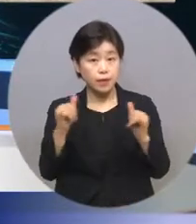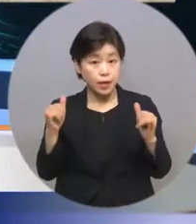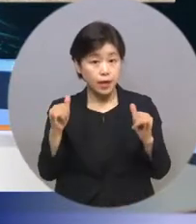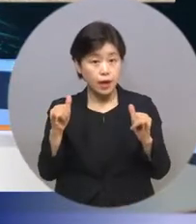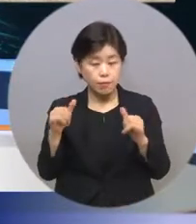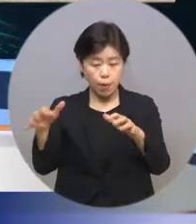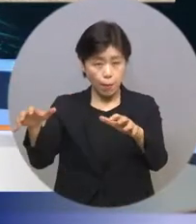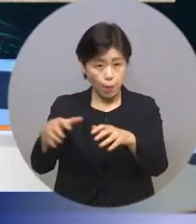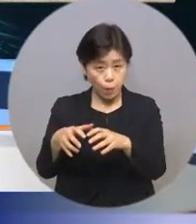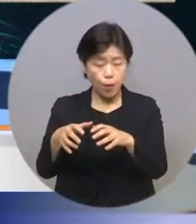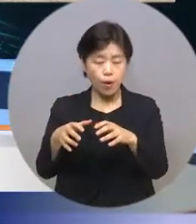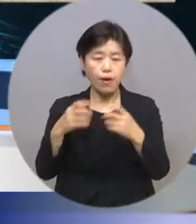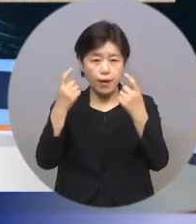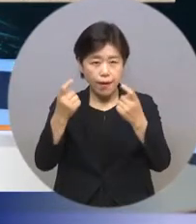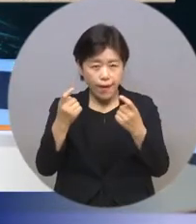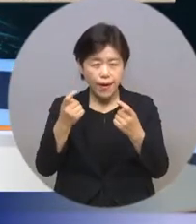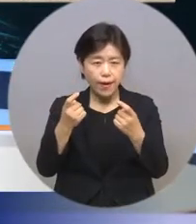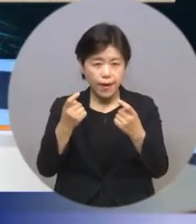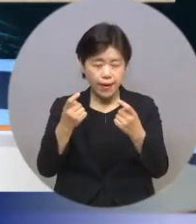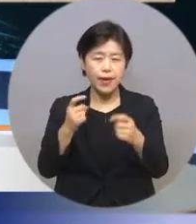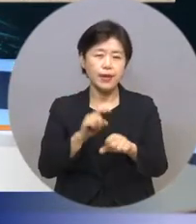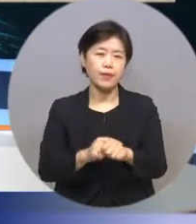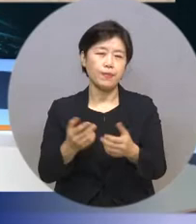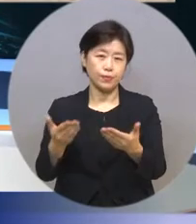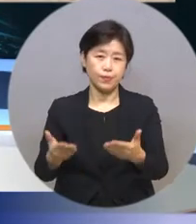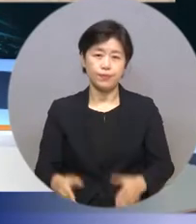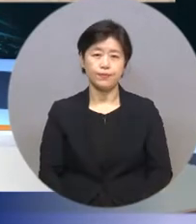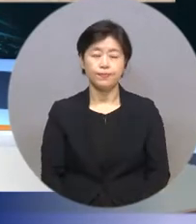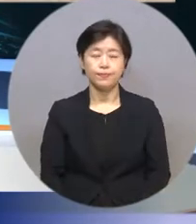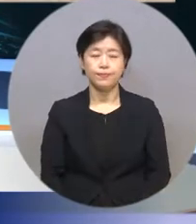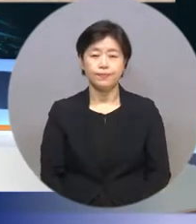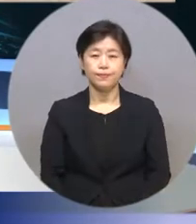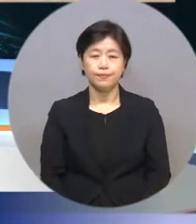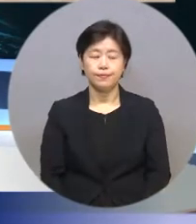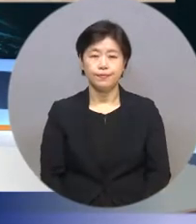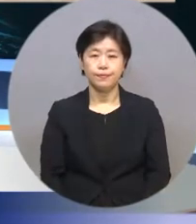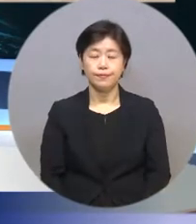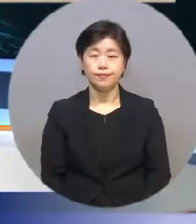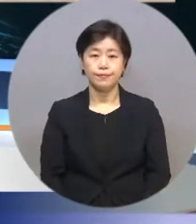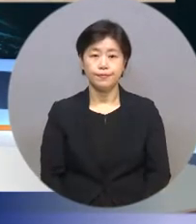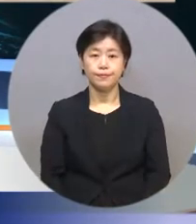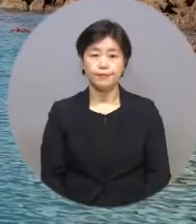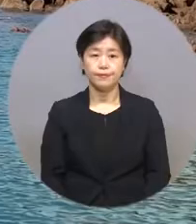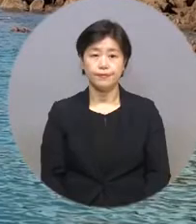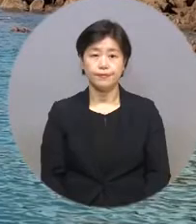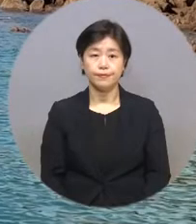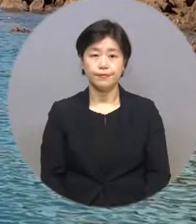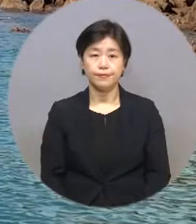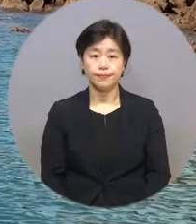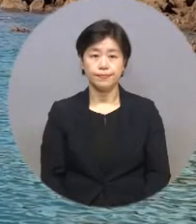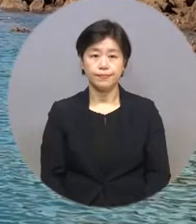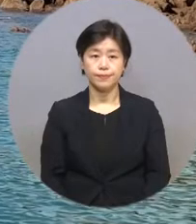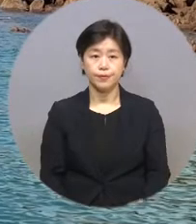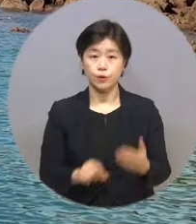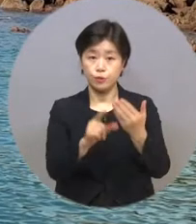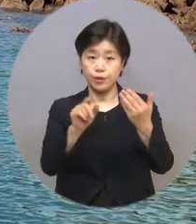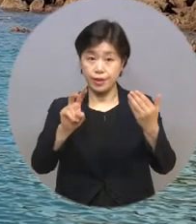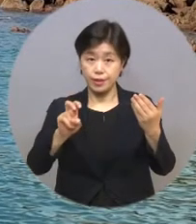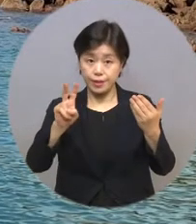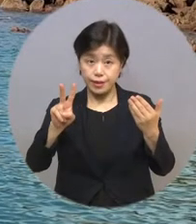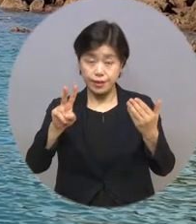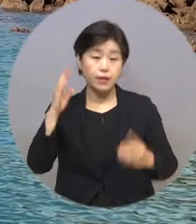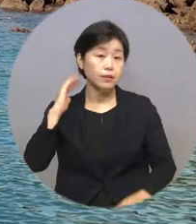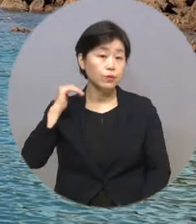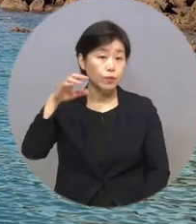통해 마음을 치유하고 회복하는 시간을 가졌습니다 정우성 기자가 전합니다 지난 22일